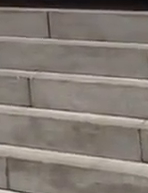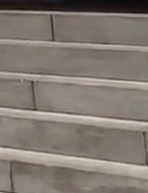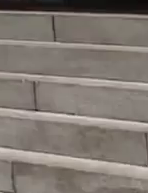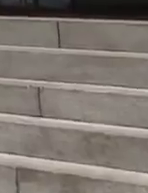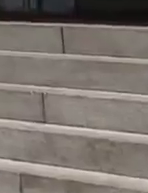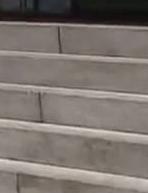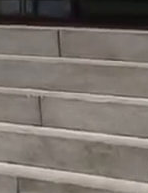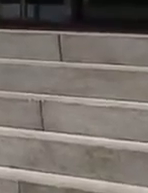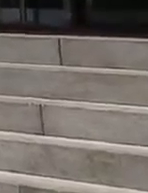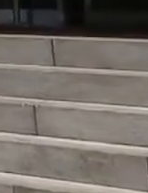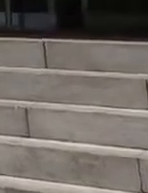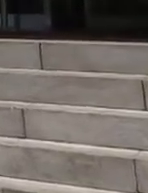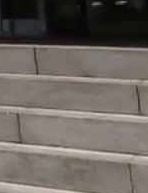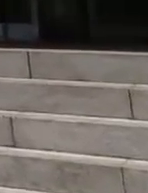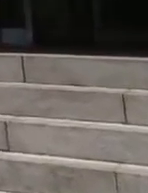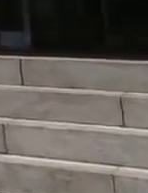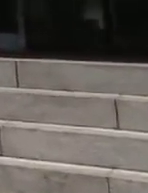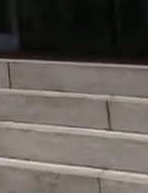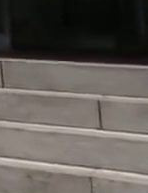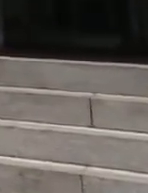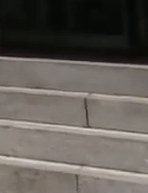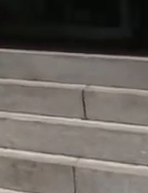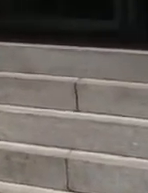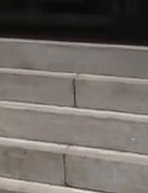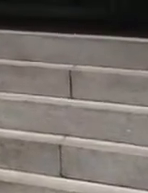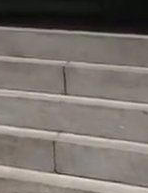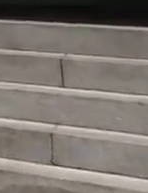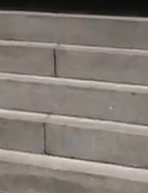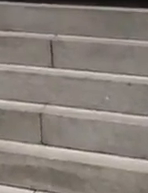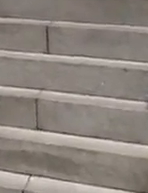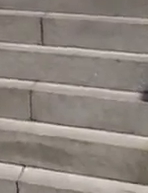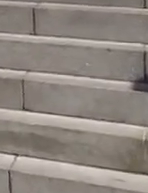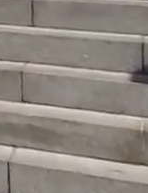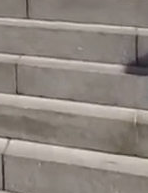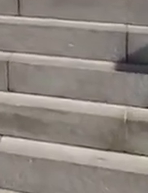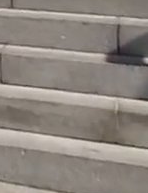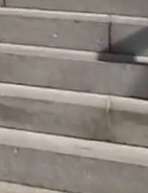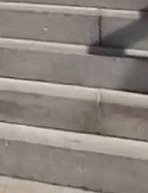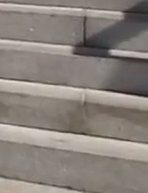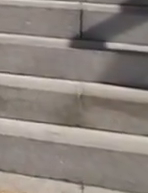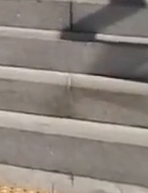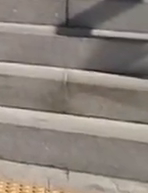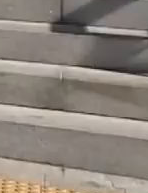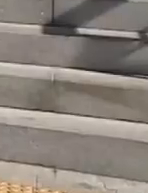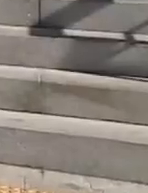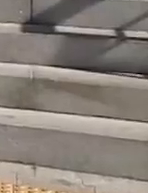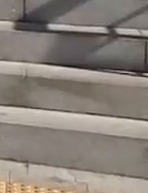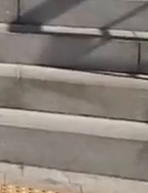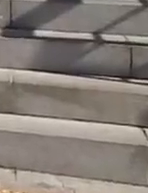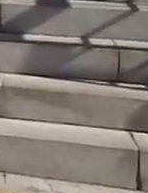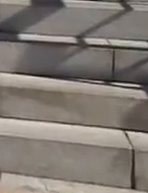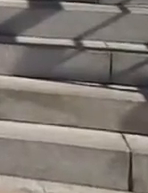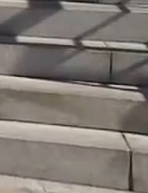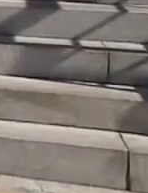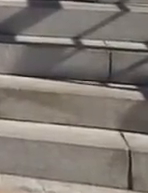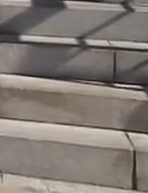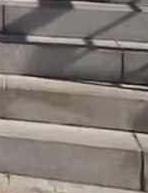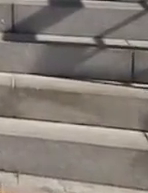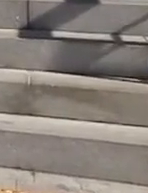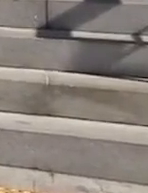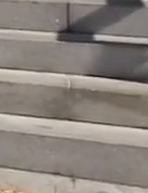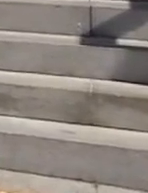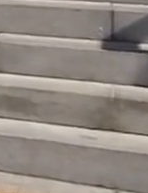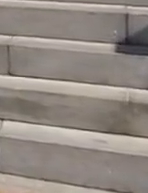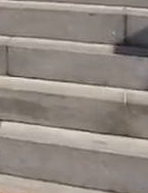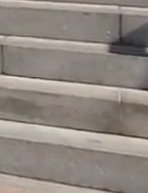장관 부부가 자산관리사 PB에게 증거인멸을 지시했다라는 내용을 그 PB 본인이 실패한 겁니다. 잠시 후에 이